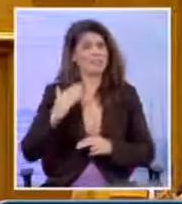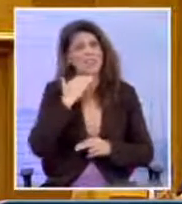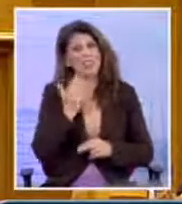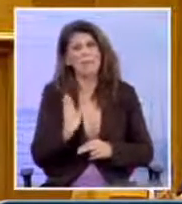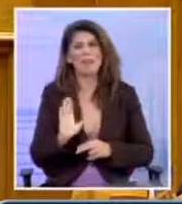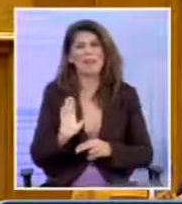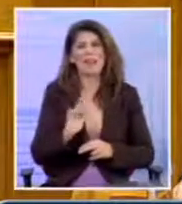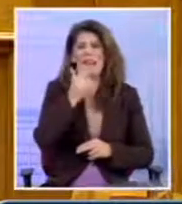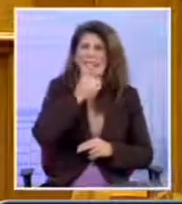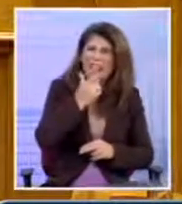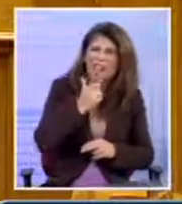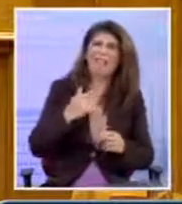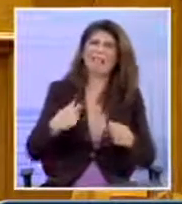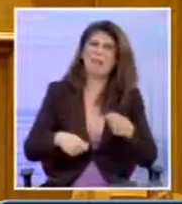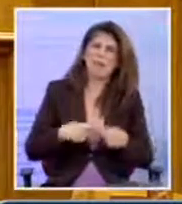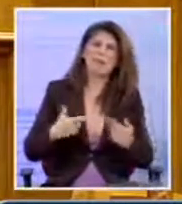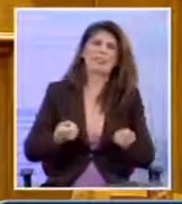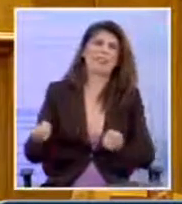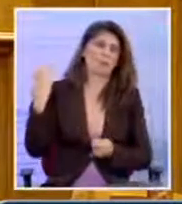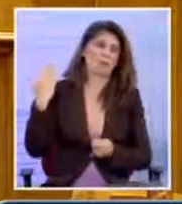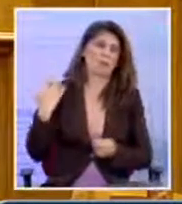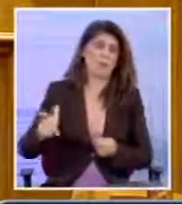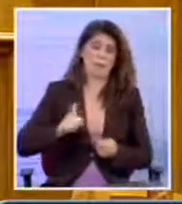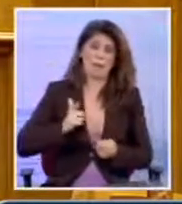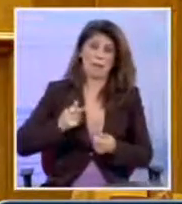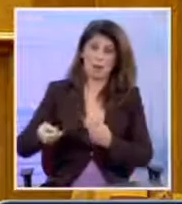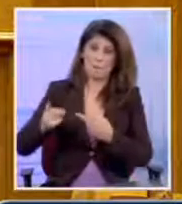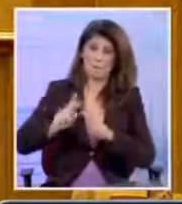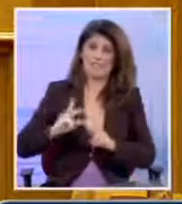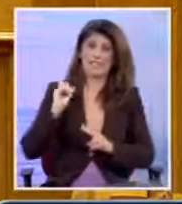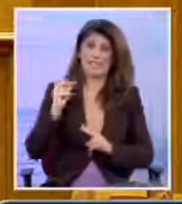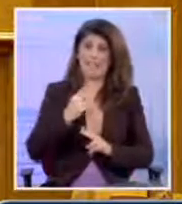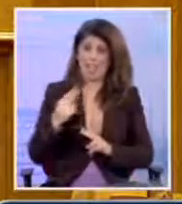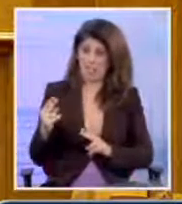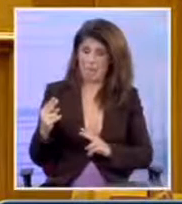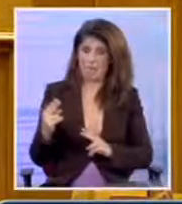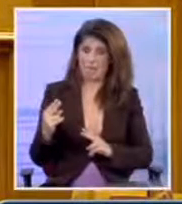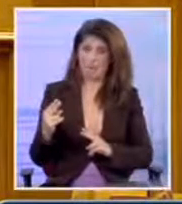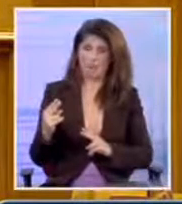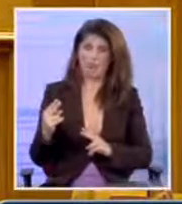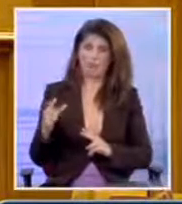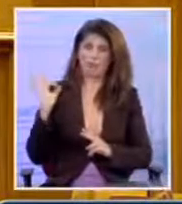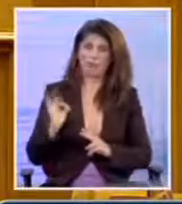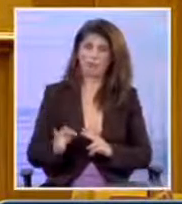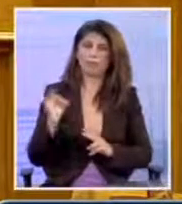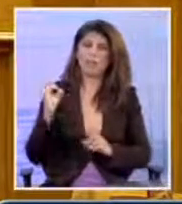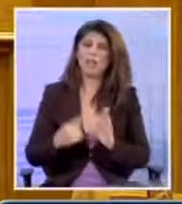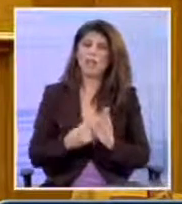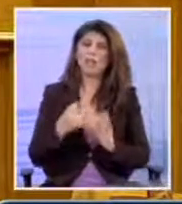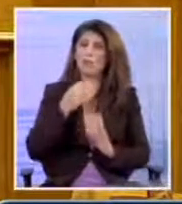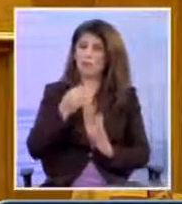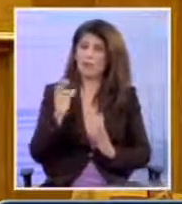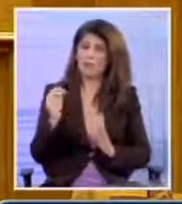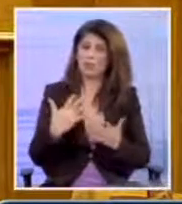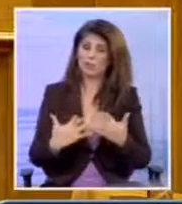είναι η γκρίνια για το τι έγινε. Αναμένω απαντήσεις για ένα θέμα το οποίο κάθε φορά που μιλάω στη Βουλή